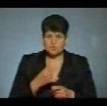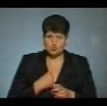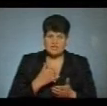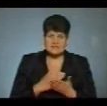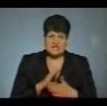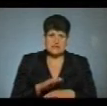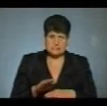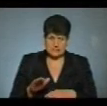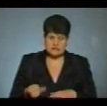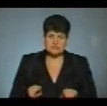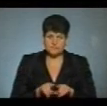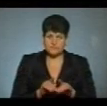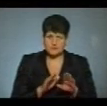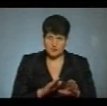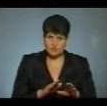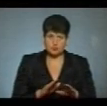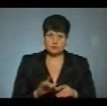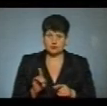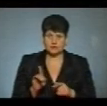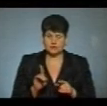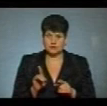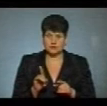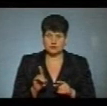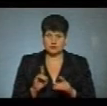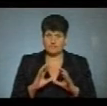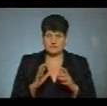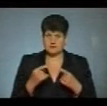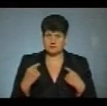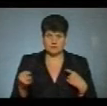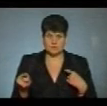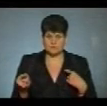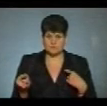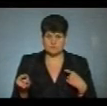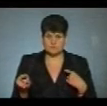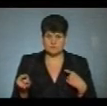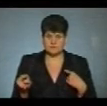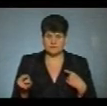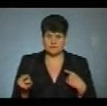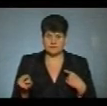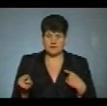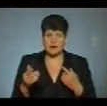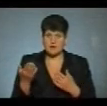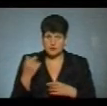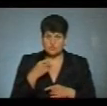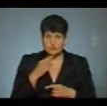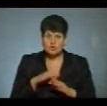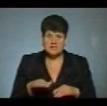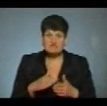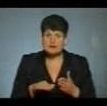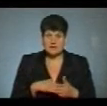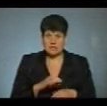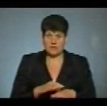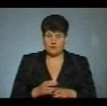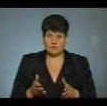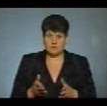діти, що перевищують статистику світову, європейську і навіть китайську. Раніше говорили про те, що діти взагалі не хворіють. Про те, що